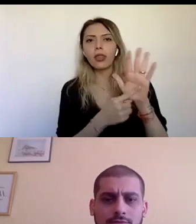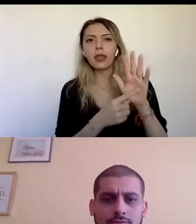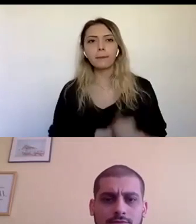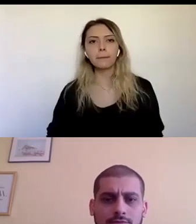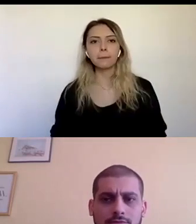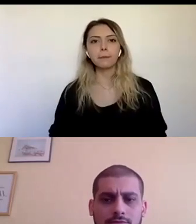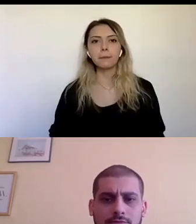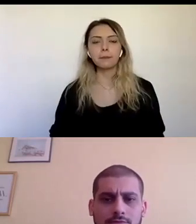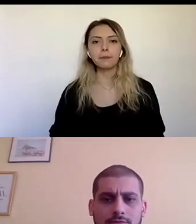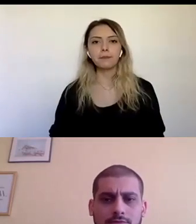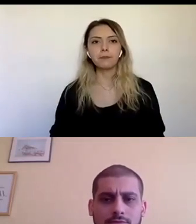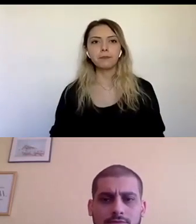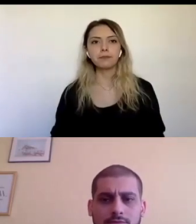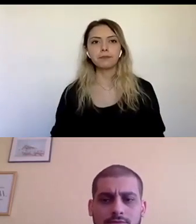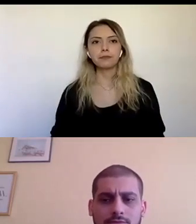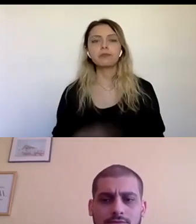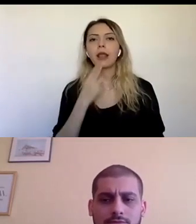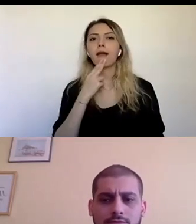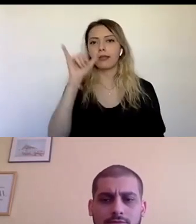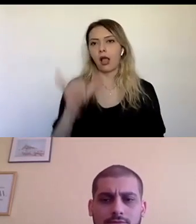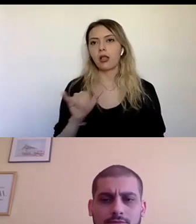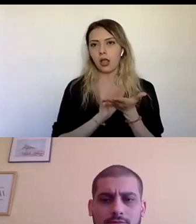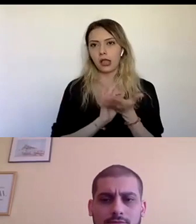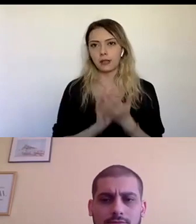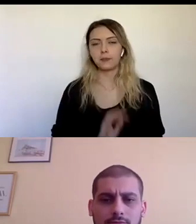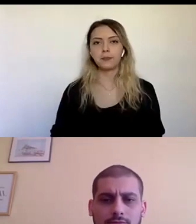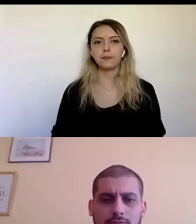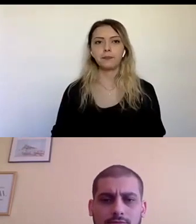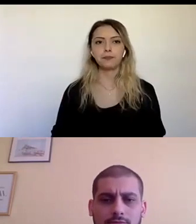Mesela kadın hakları diye bir arama yaptım.